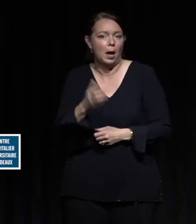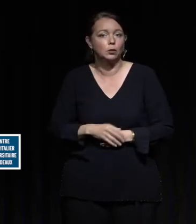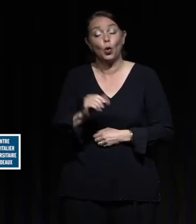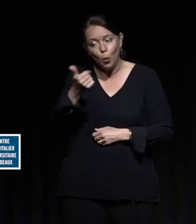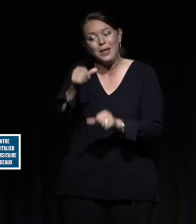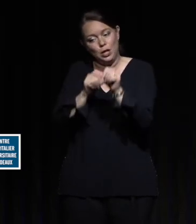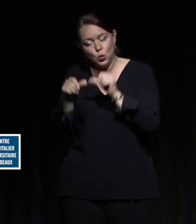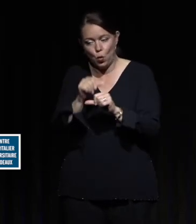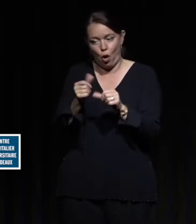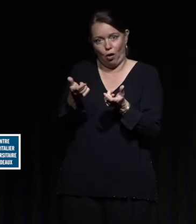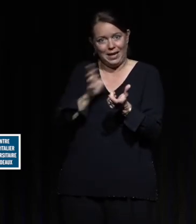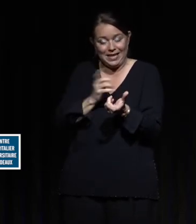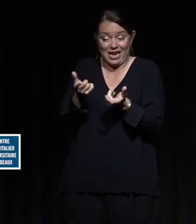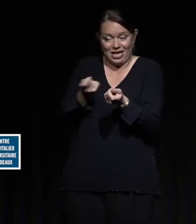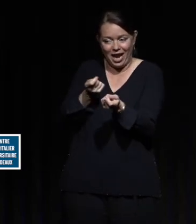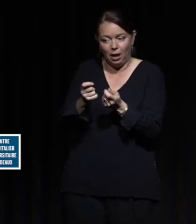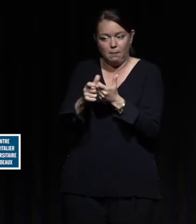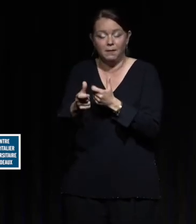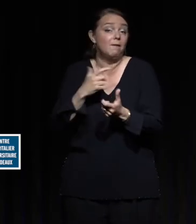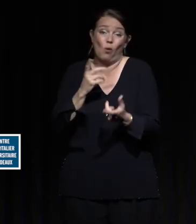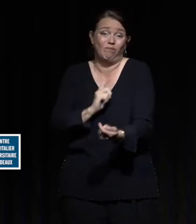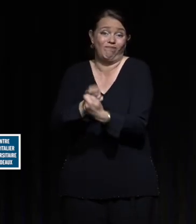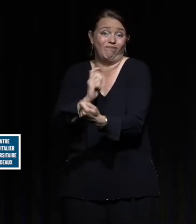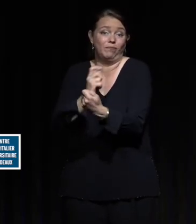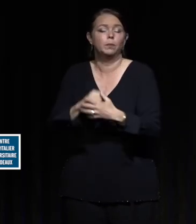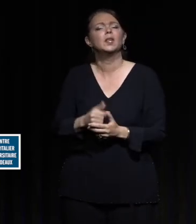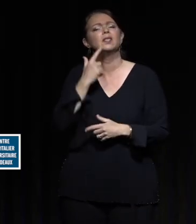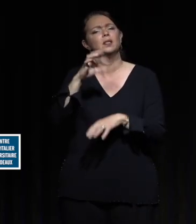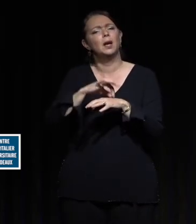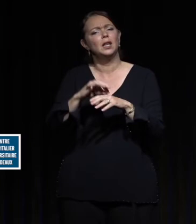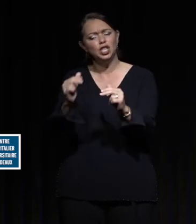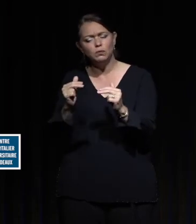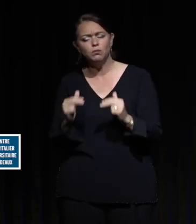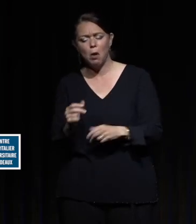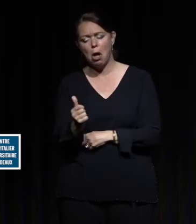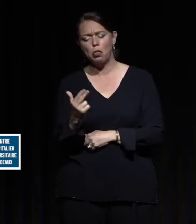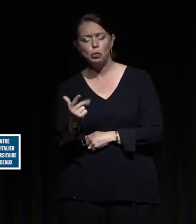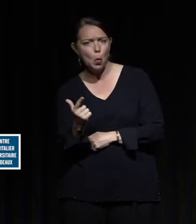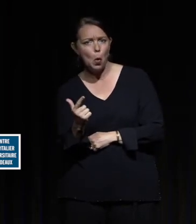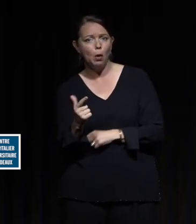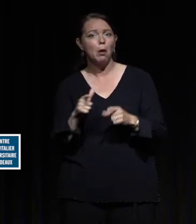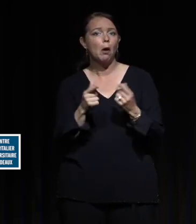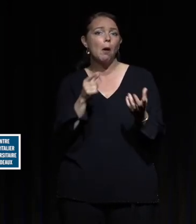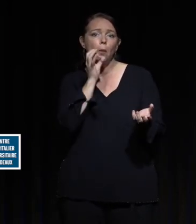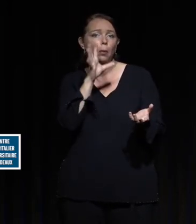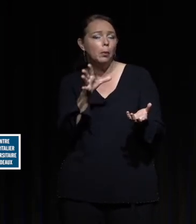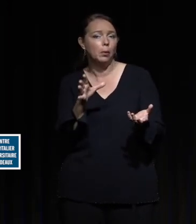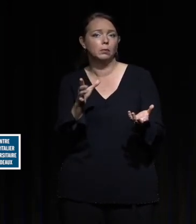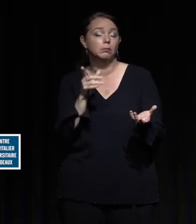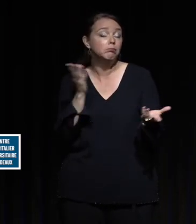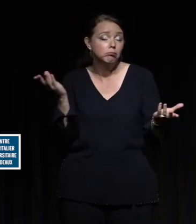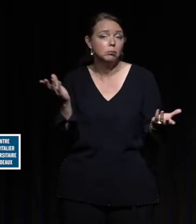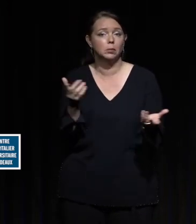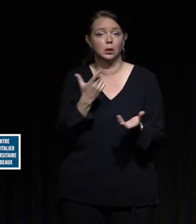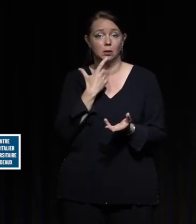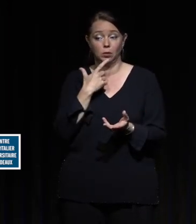on s'adapte un peu avec ça. Lorsque vous avez une maladie de petit stade 1 et 2, finalement, c'est comme si vous l'aviez pas en infertilité,